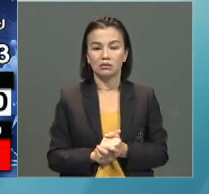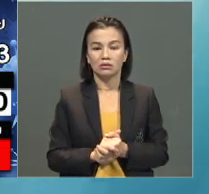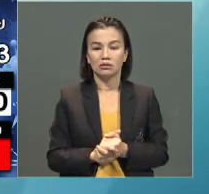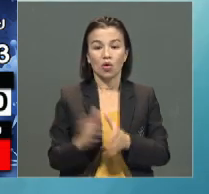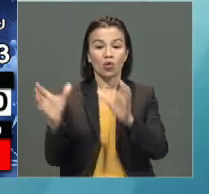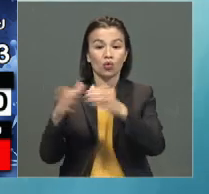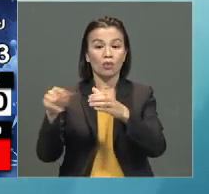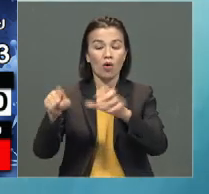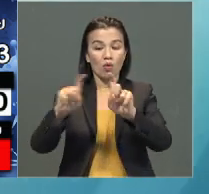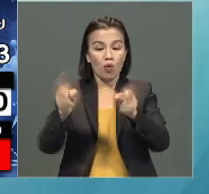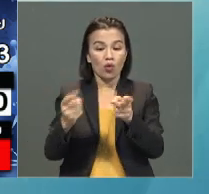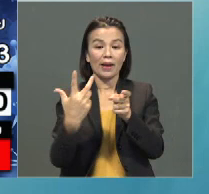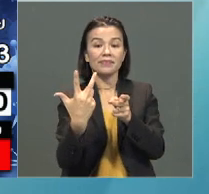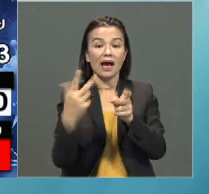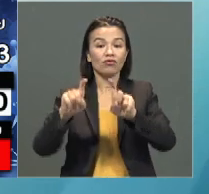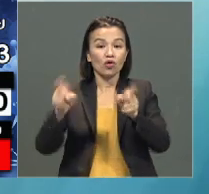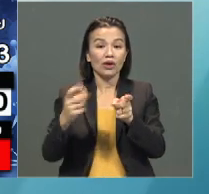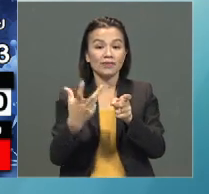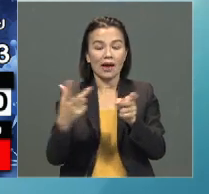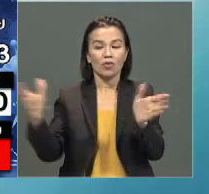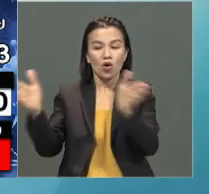กรกฎาคมผลตรวจแพทย์นะครับก็ตรวจพบปอดอักเสบก็ส่งต่อมายังโรงพยาบาลของรัฐแห่งหนึ่งในกรุงเทพฯนะครับประเด็นที่พูดคุยกันในที่ประชุมสปกนะครับก็ต้องมาดูตามมาตรการว่าเอกเข้ามาเป็นอย่างไรนะครับรายนี้ถือเป็นผู้ที่อยู่ในวงเล็บ3คือบุคคลในคณะทูตคณะกงสุลองค์การระหว่างประเทศหรือผู้แทนรัฐบาลหรือหน่วยงานของรัฐต่างประเทศซึ่งมาปฏิบัติงานในประเทศไทยพูดง่ายๆคือกลุ่มผู้ทั้งหลายเนี่ยเข้ามาเนี่ยแล้วทำไมนี้มันตั้งแต่ไหนแต่ไรตั้งแต่แรก